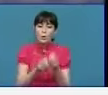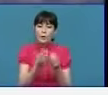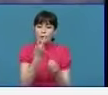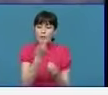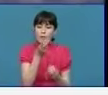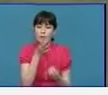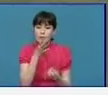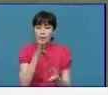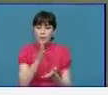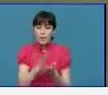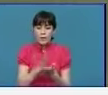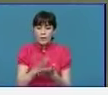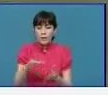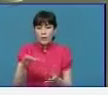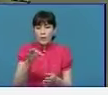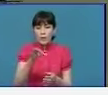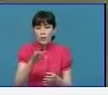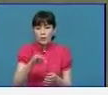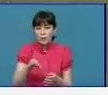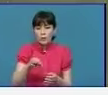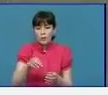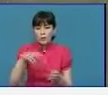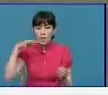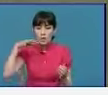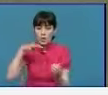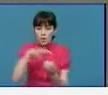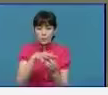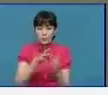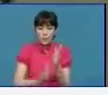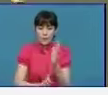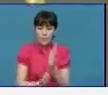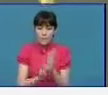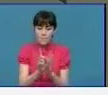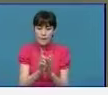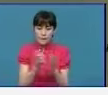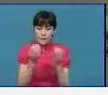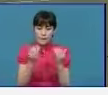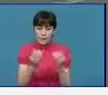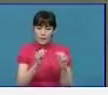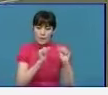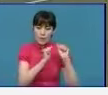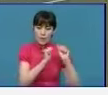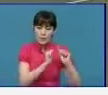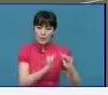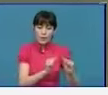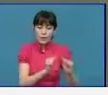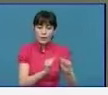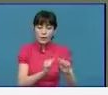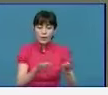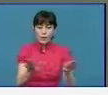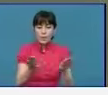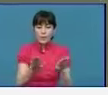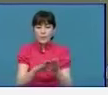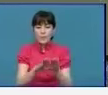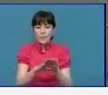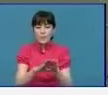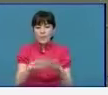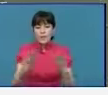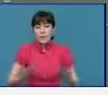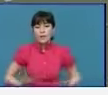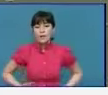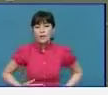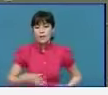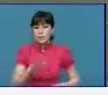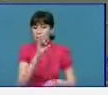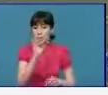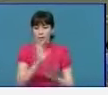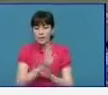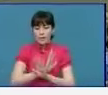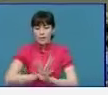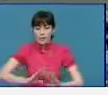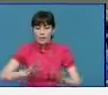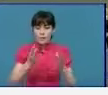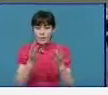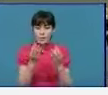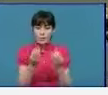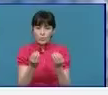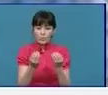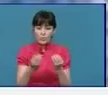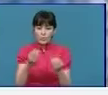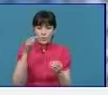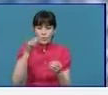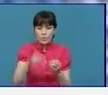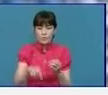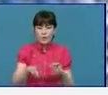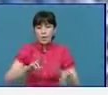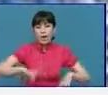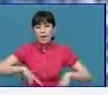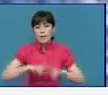кезеңі ордабасылықтардың шабуылымен басталды. Шабаны қорғаған қақпаны жиі нысан қалған жерлестеріміз есеп аша алмады. Сонымен қатар осы турда Астана